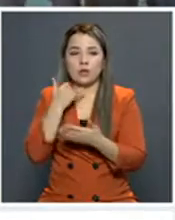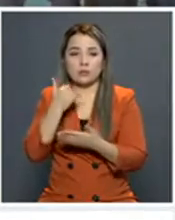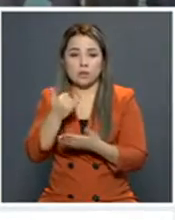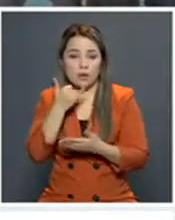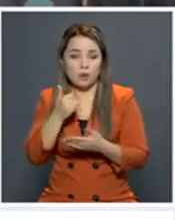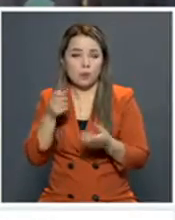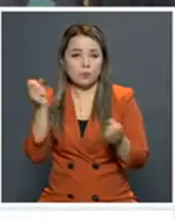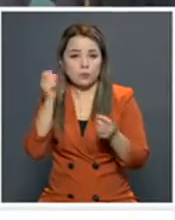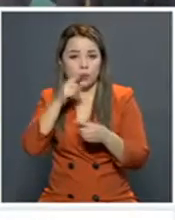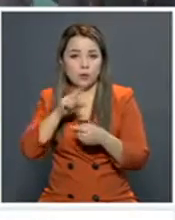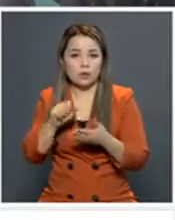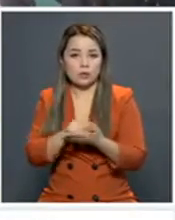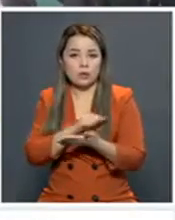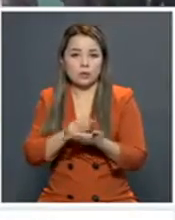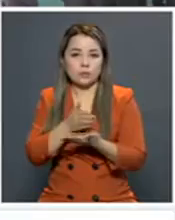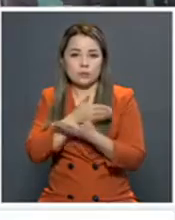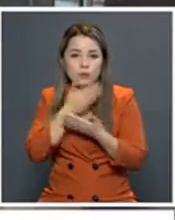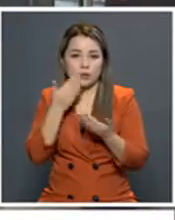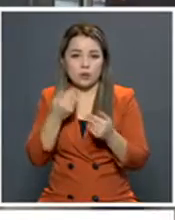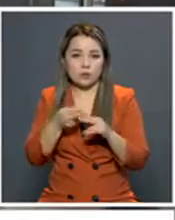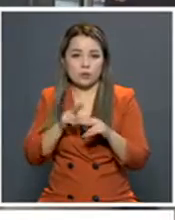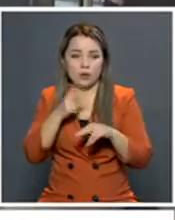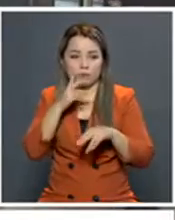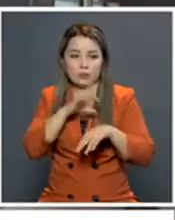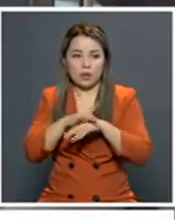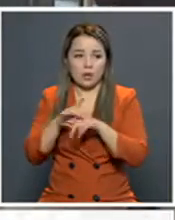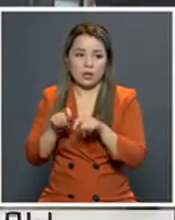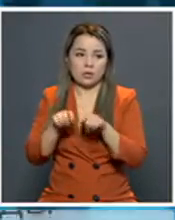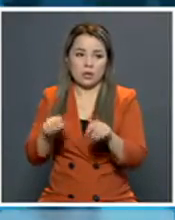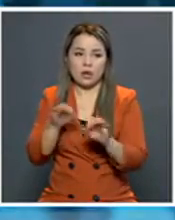хабарласып көрген еді. Құжатсыз жұмыс істегендерін ашық айтты.